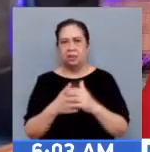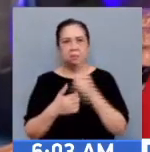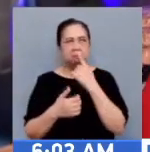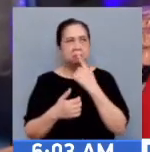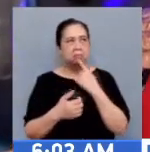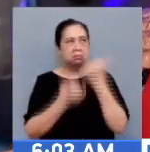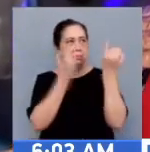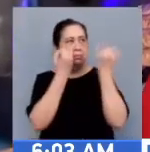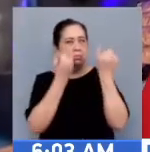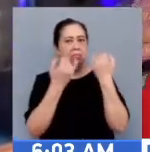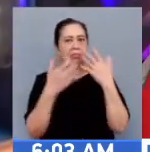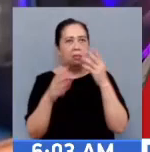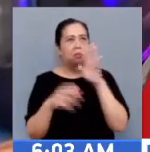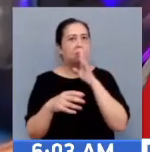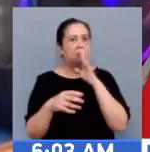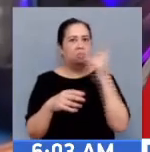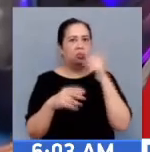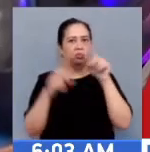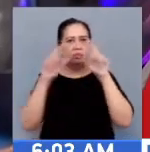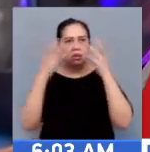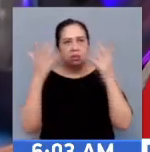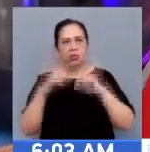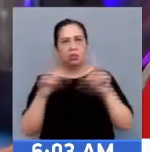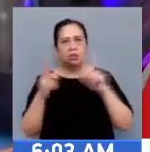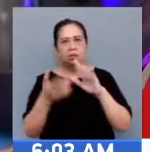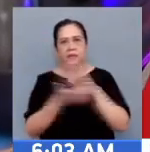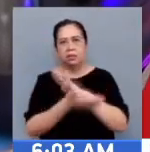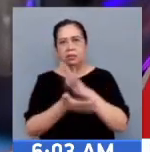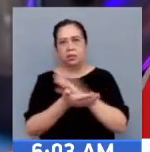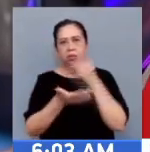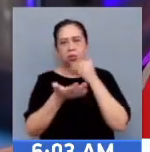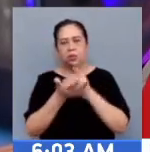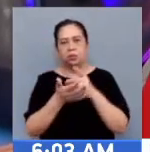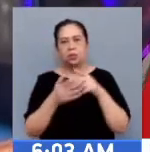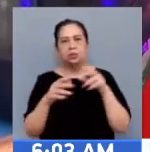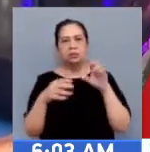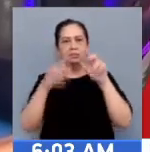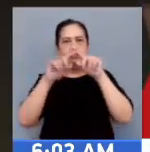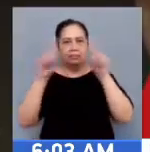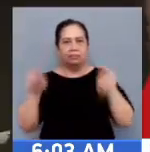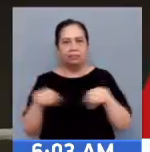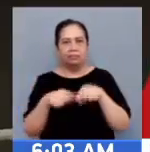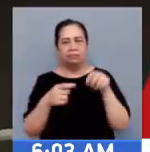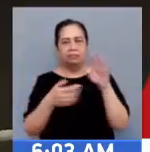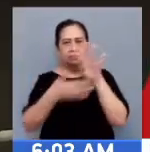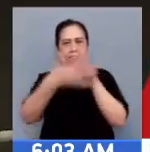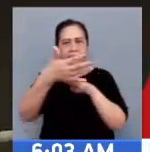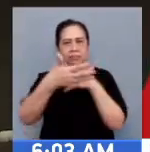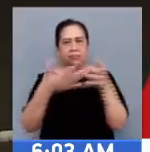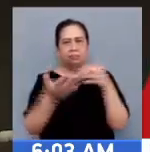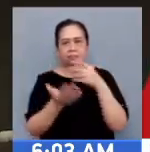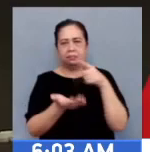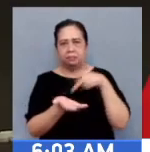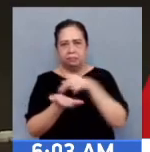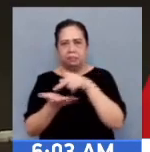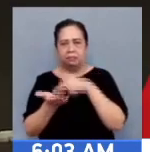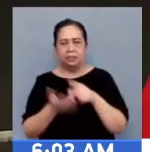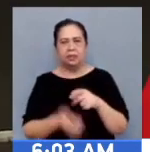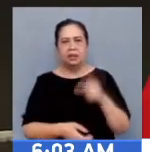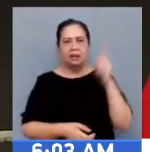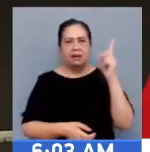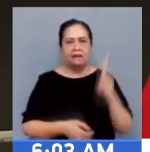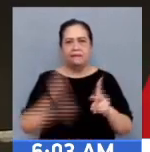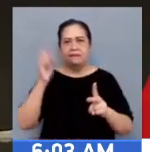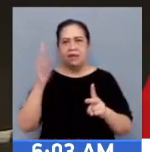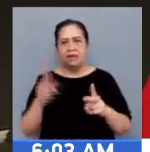eh. Kasi saan nila magagaling yung fare matrix namin eh. Eh wala pa naman sa amin eh. Hati naman ang reaksyon ng mga pasahero.